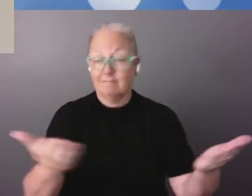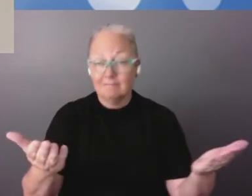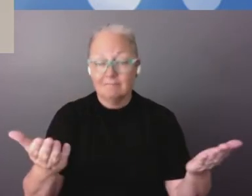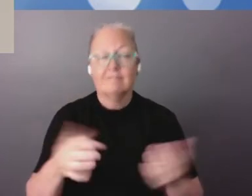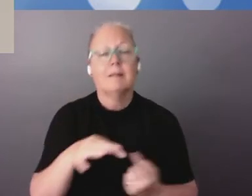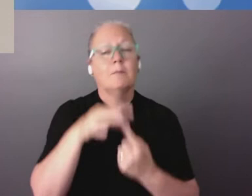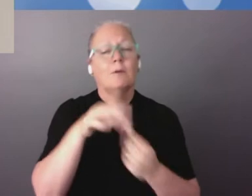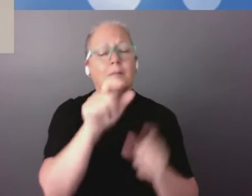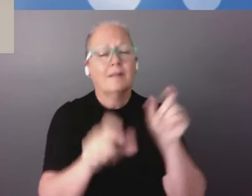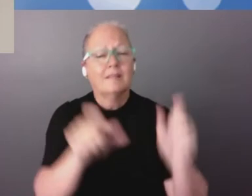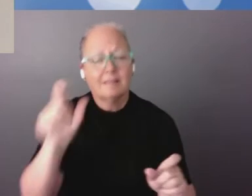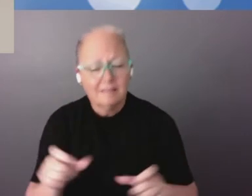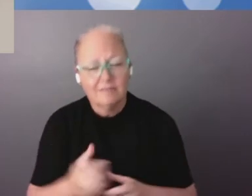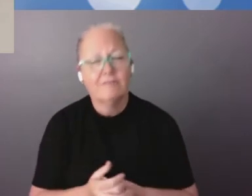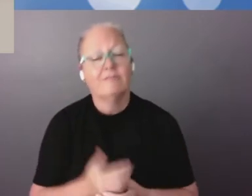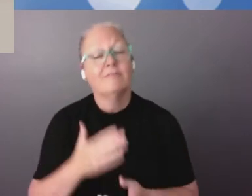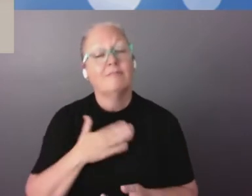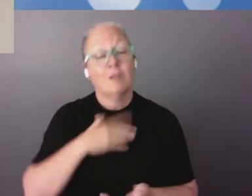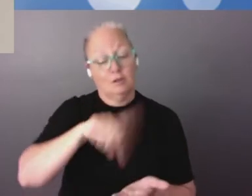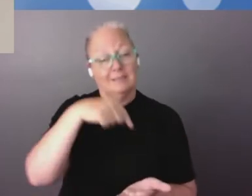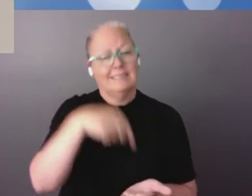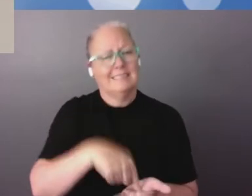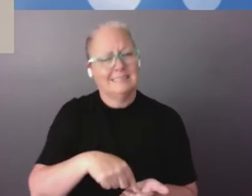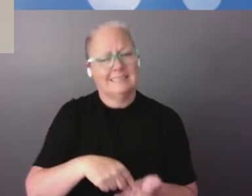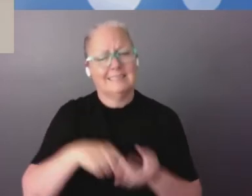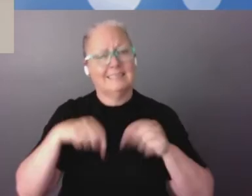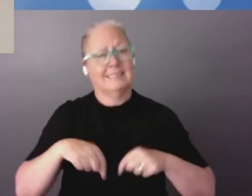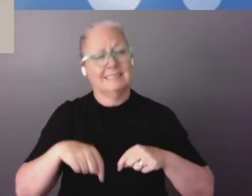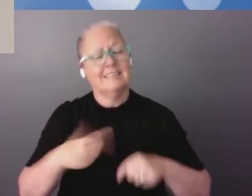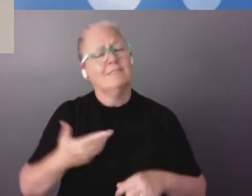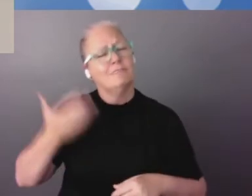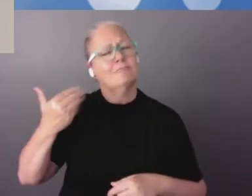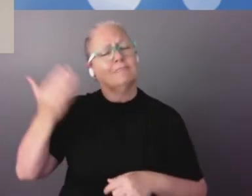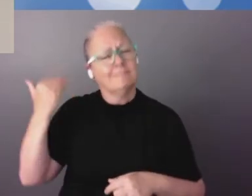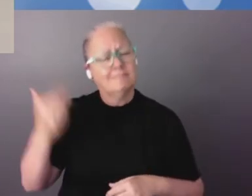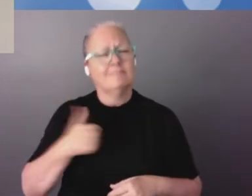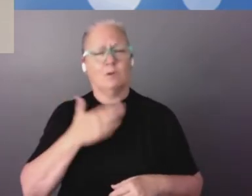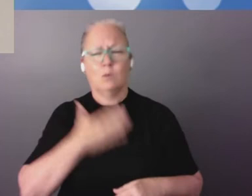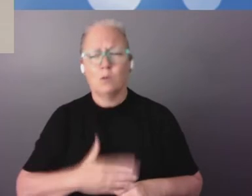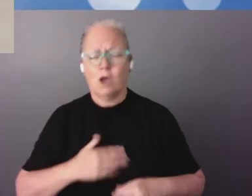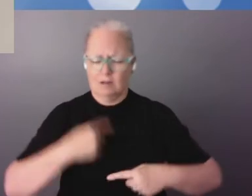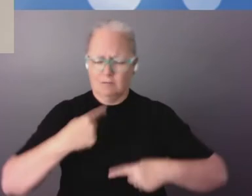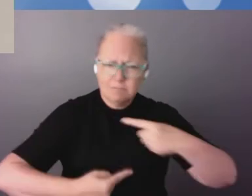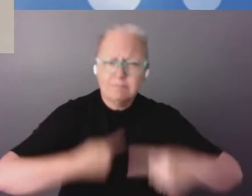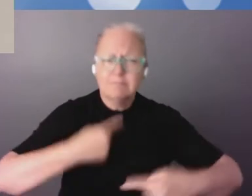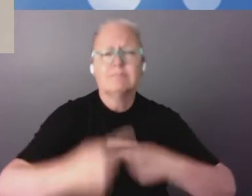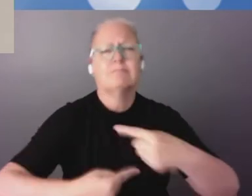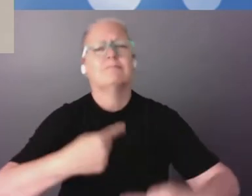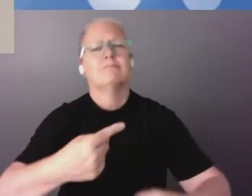نحن في المدينة ركزنا في